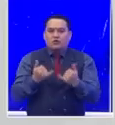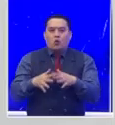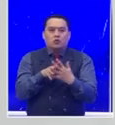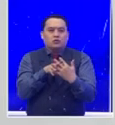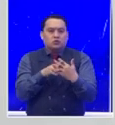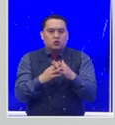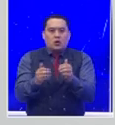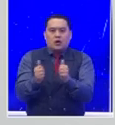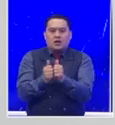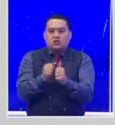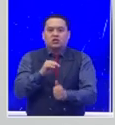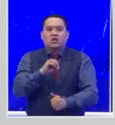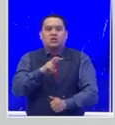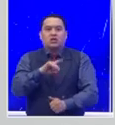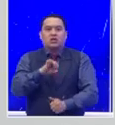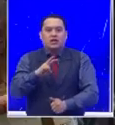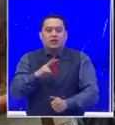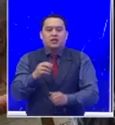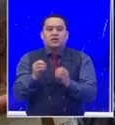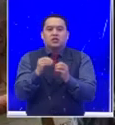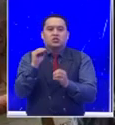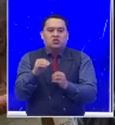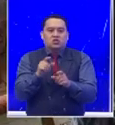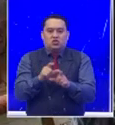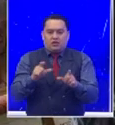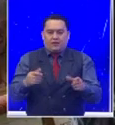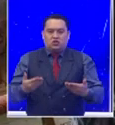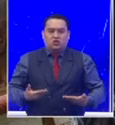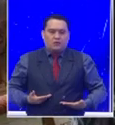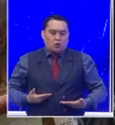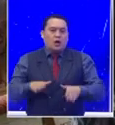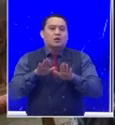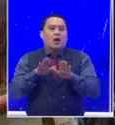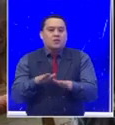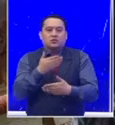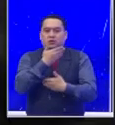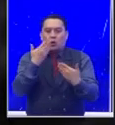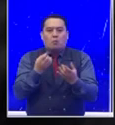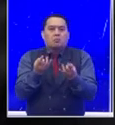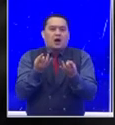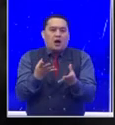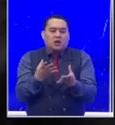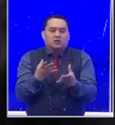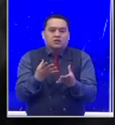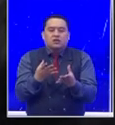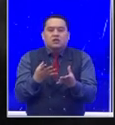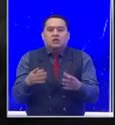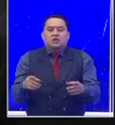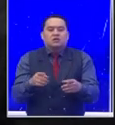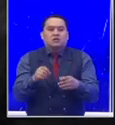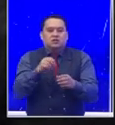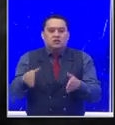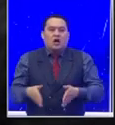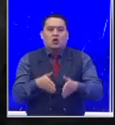пункте близ села Жетыген проживают более 10 тысяч человек. Однако на местах нет элементарных благ цивилизации.